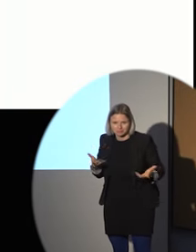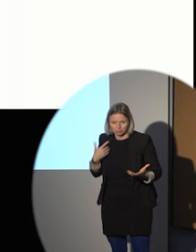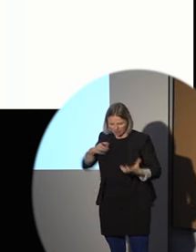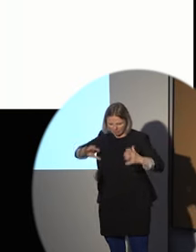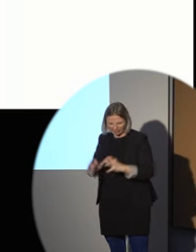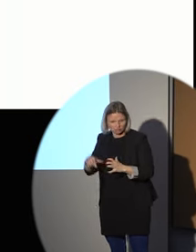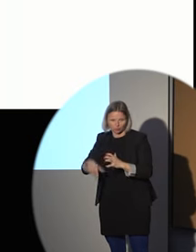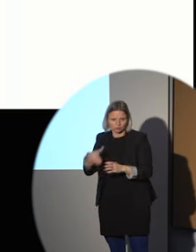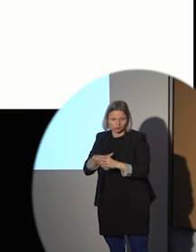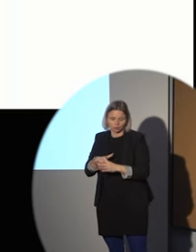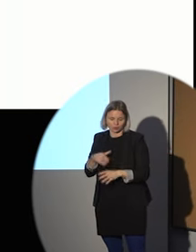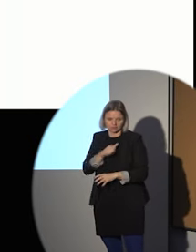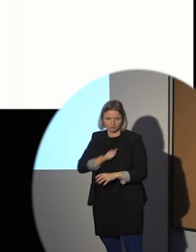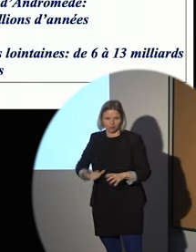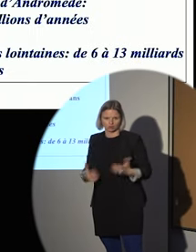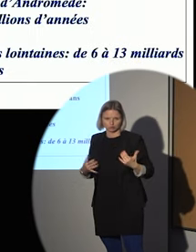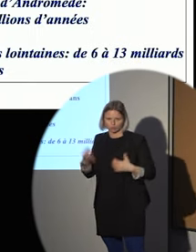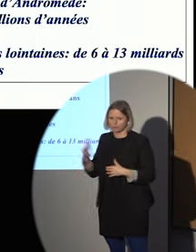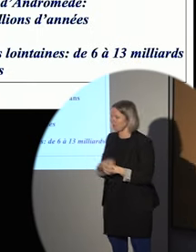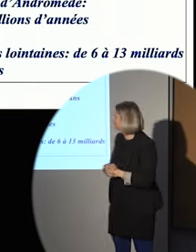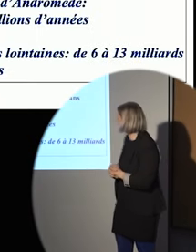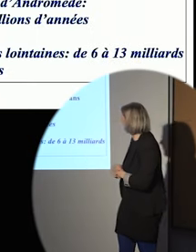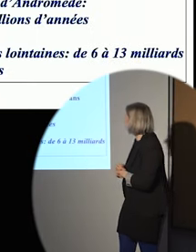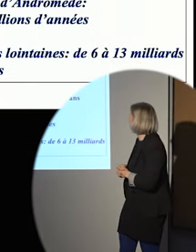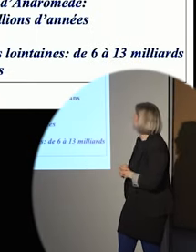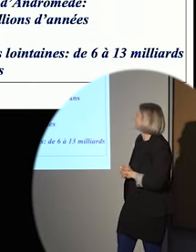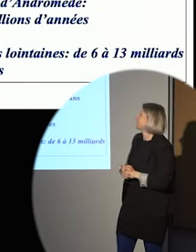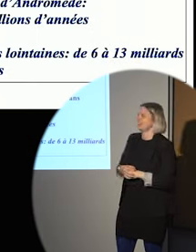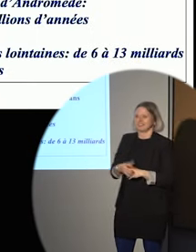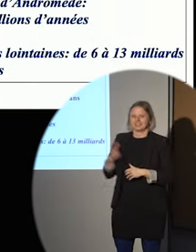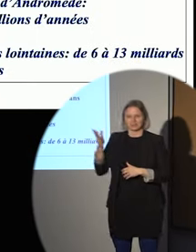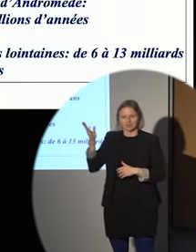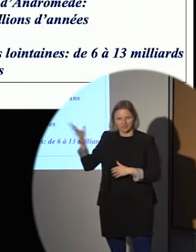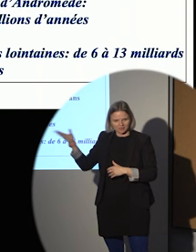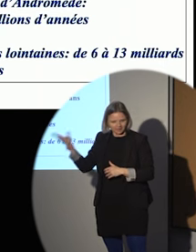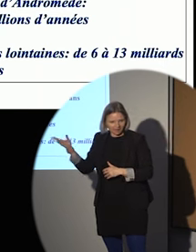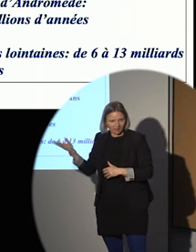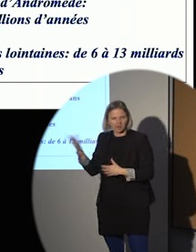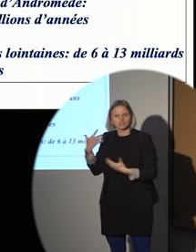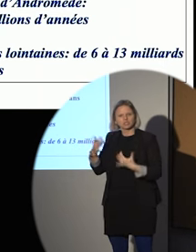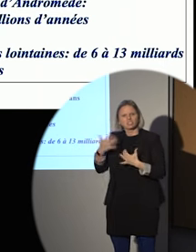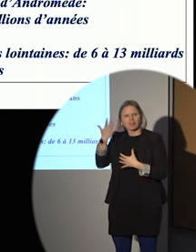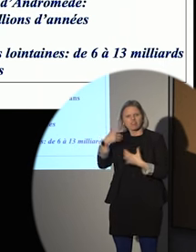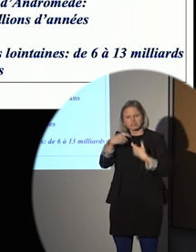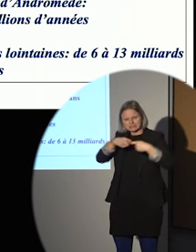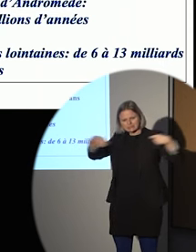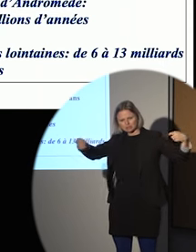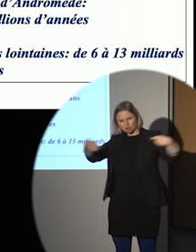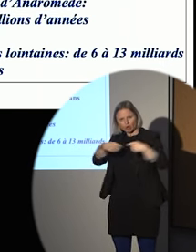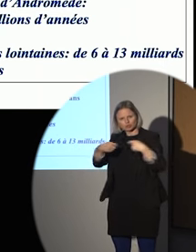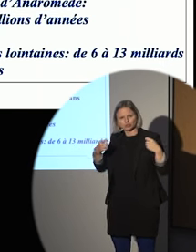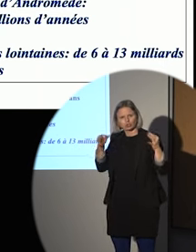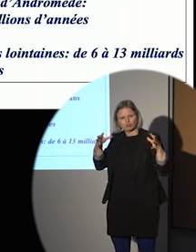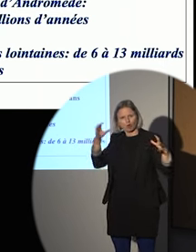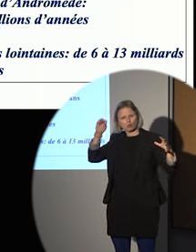pas y échapper non plus. Et ça, c'est notre rôle à nous, en tout cas, de vous le dire. Je vous ai parlé des distances en temps-lumière, que